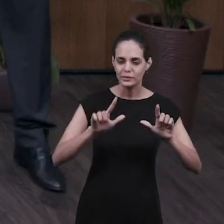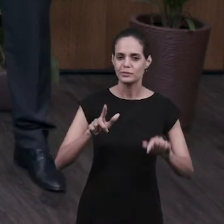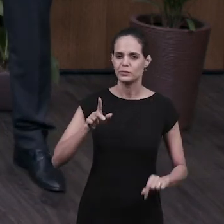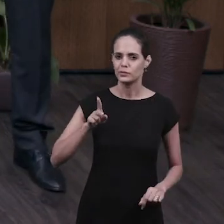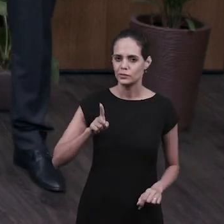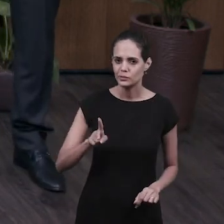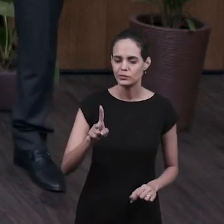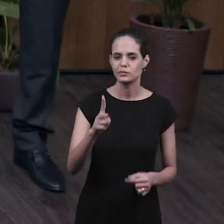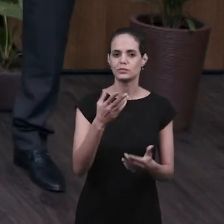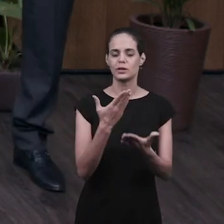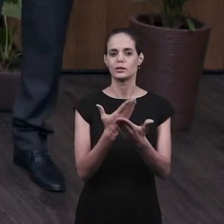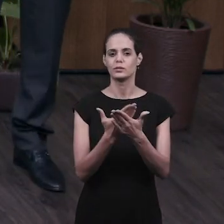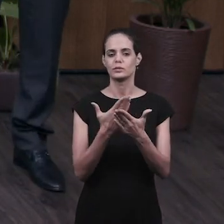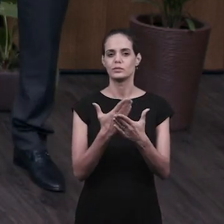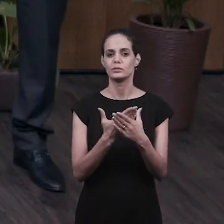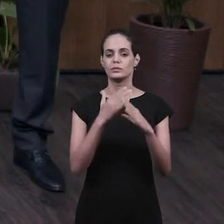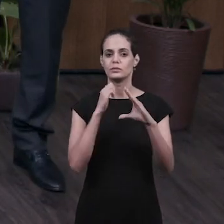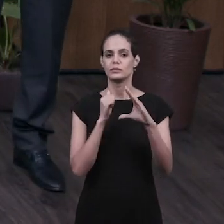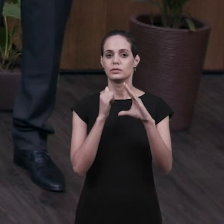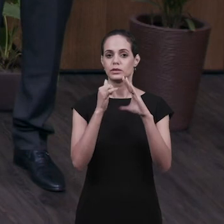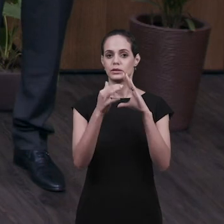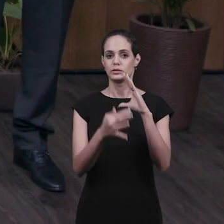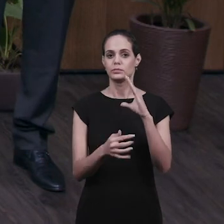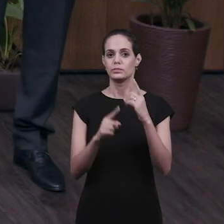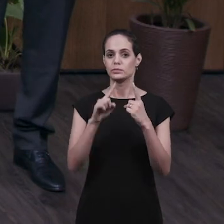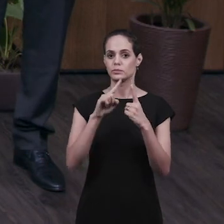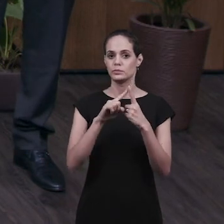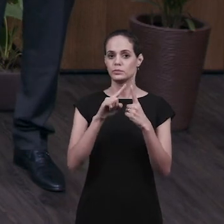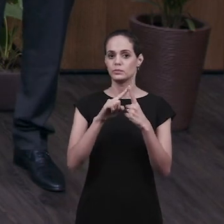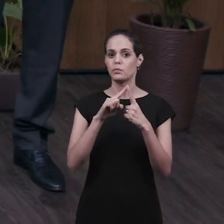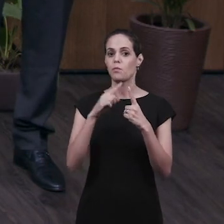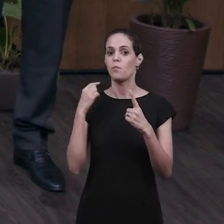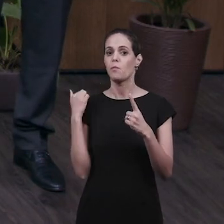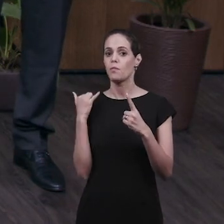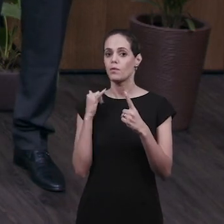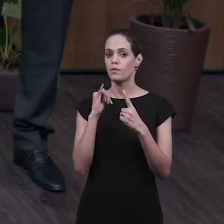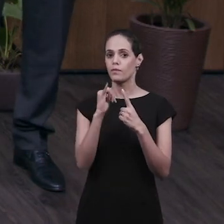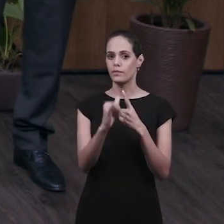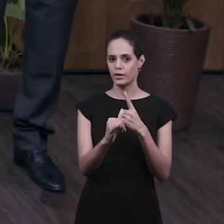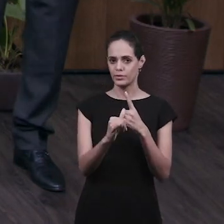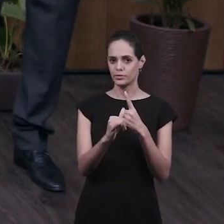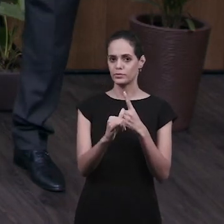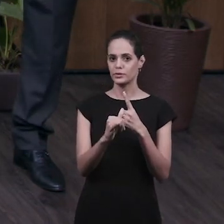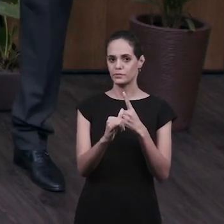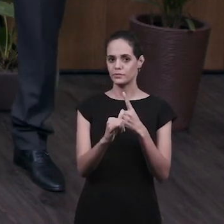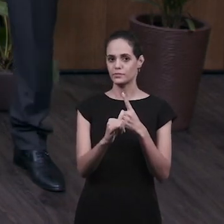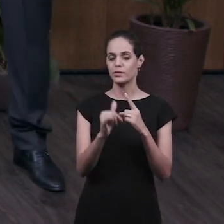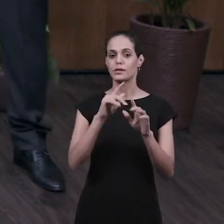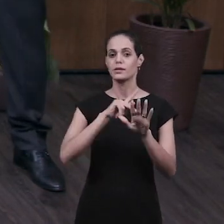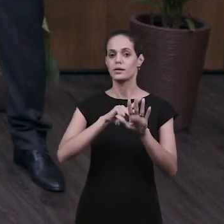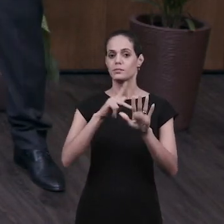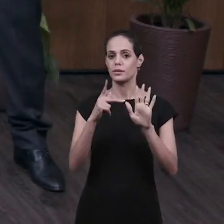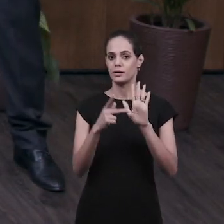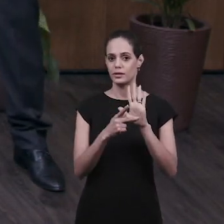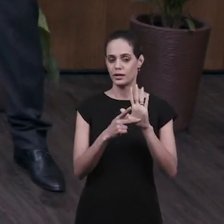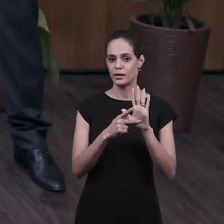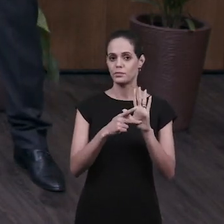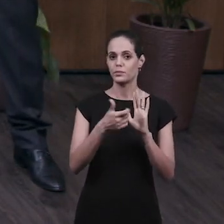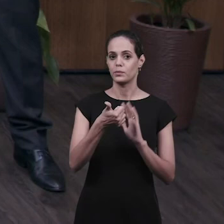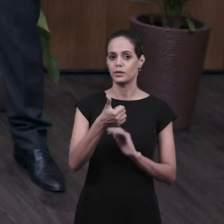allons donner la continuité à l'étude des aspects prophétiques de la parabole des 10